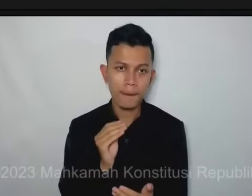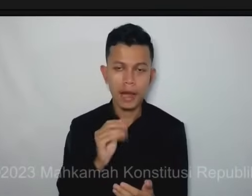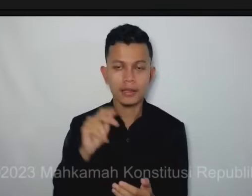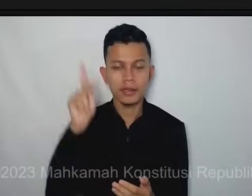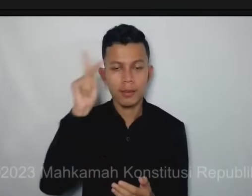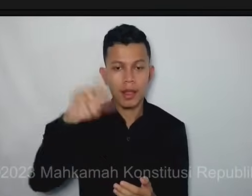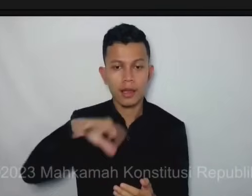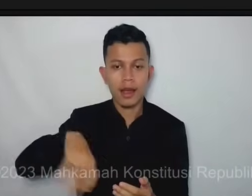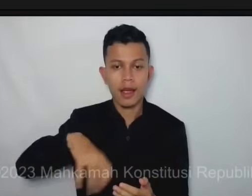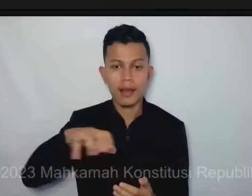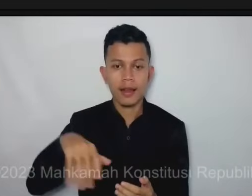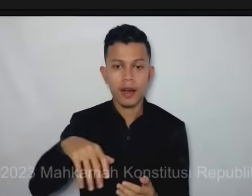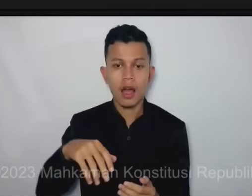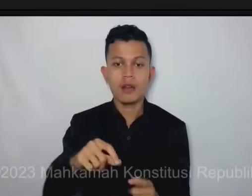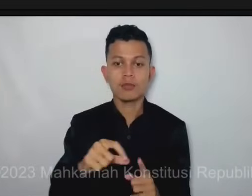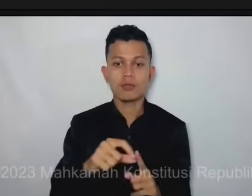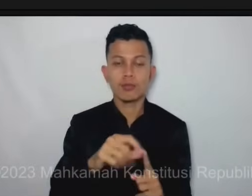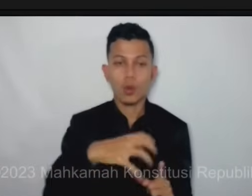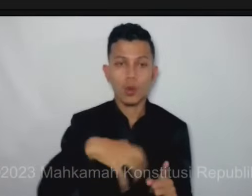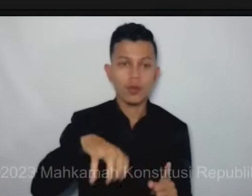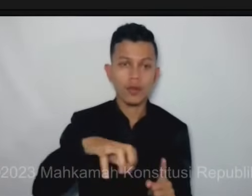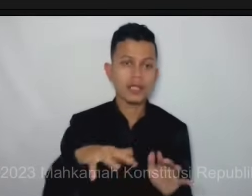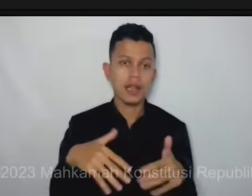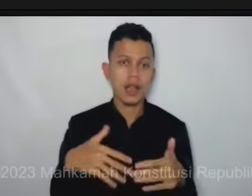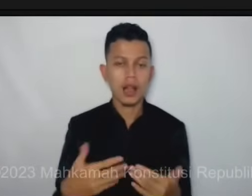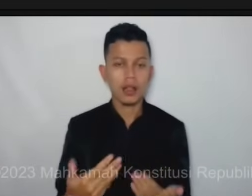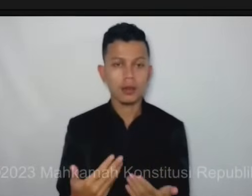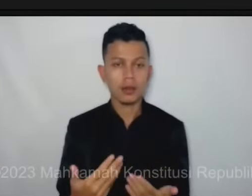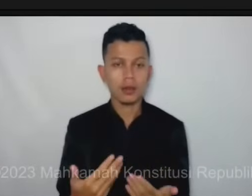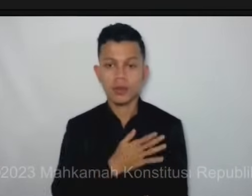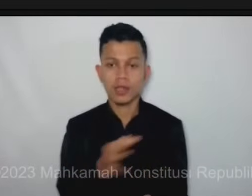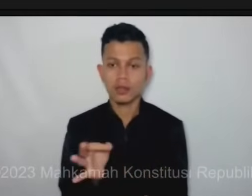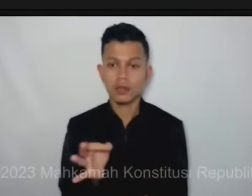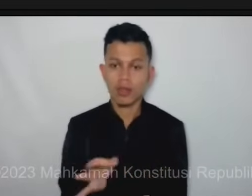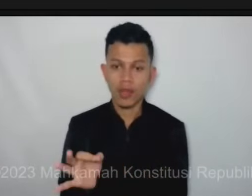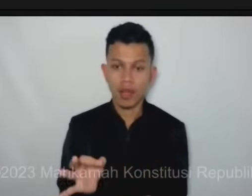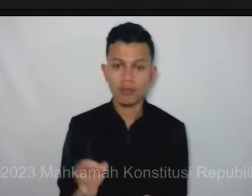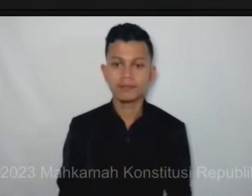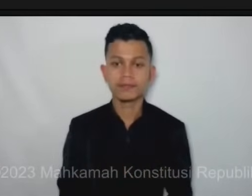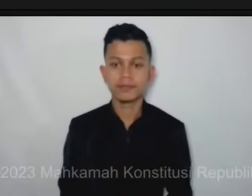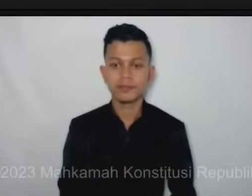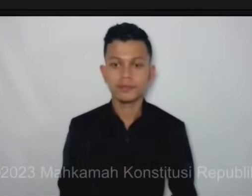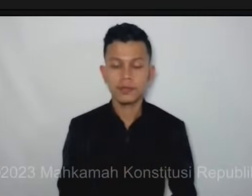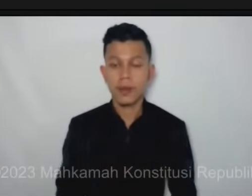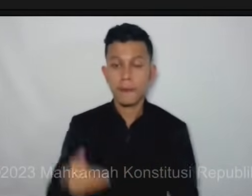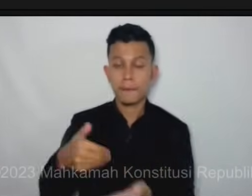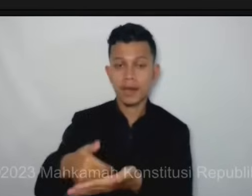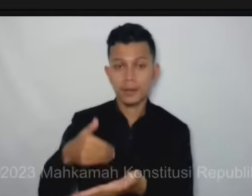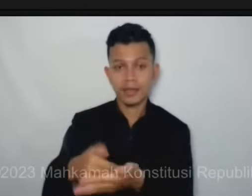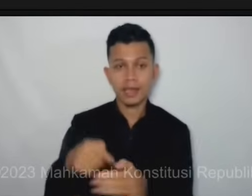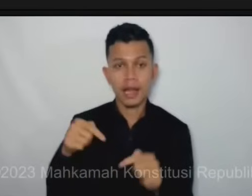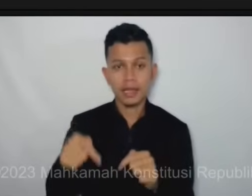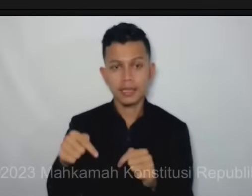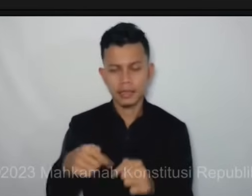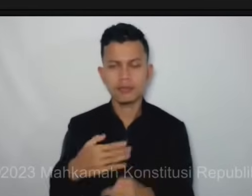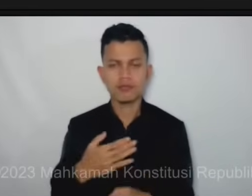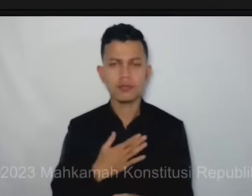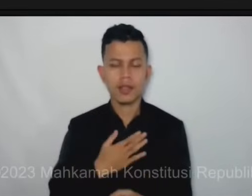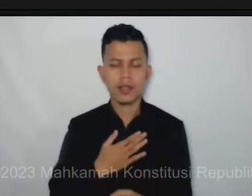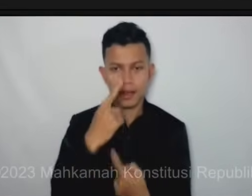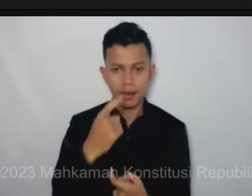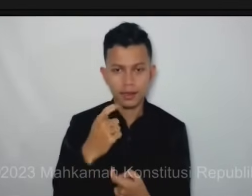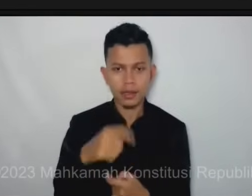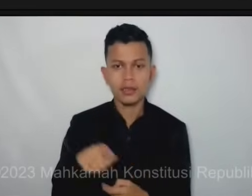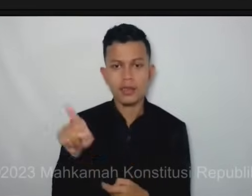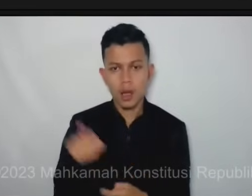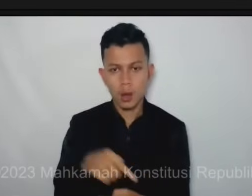daerah baik di tingkat provinsi maupunab kupaten kota petitum ini dalam keyakian saya seharusnya